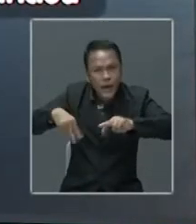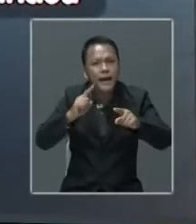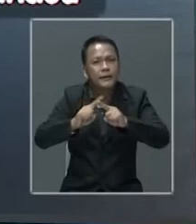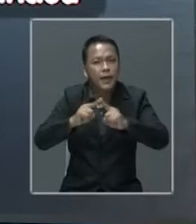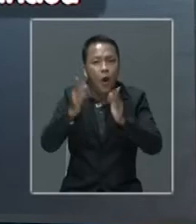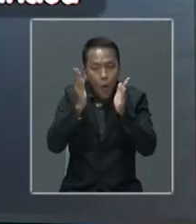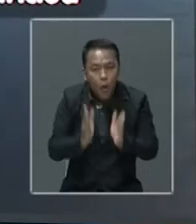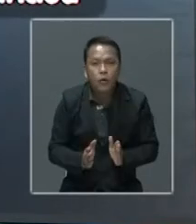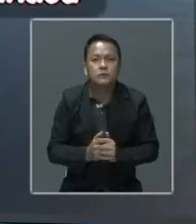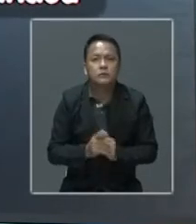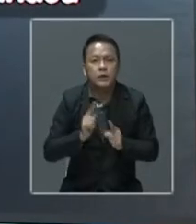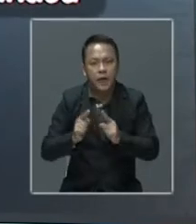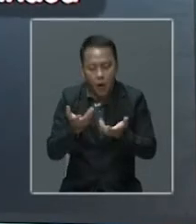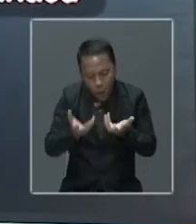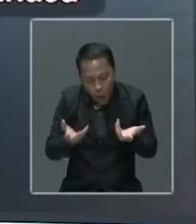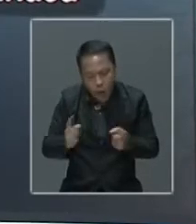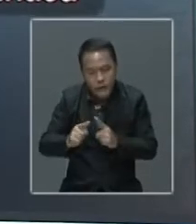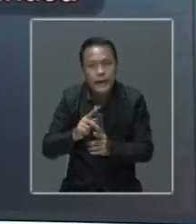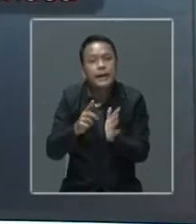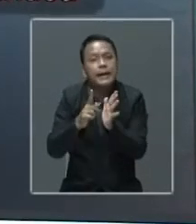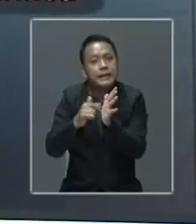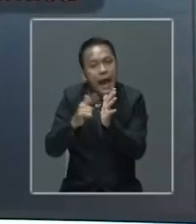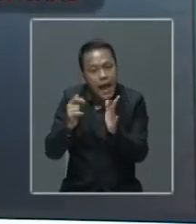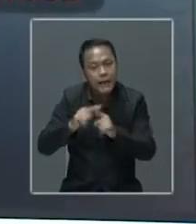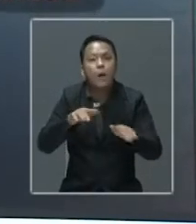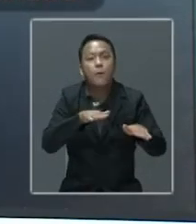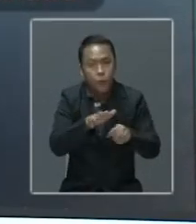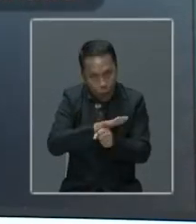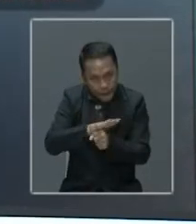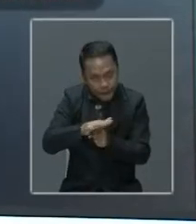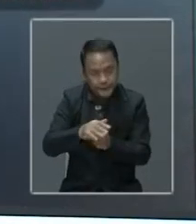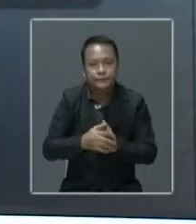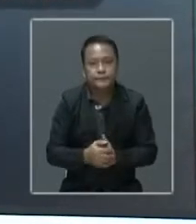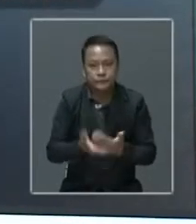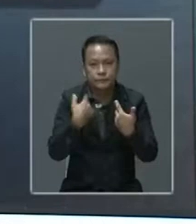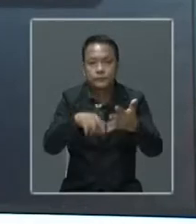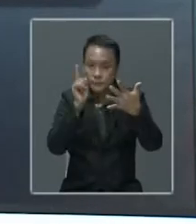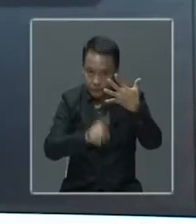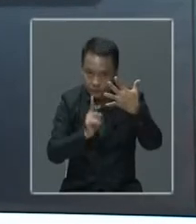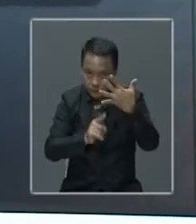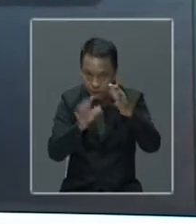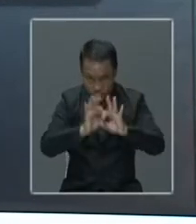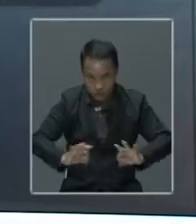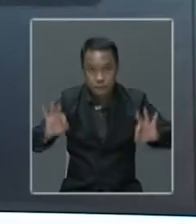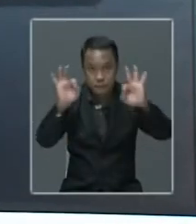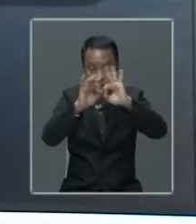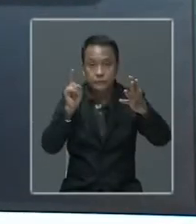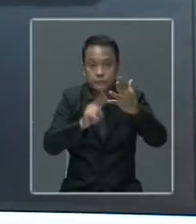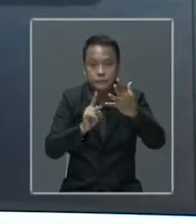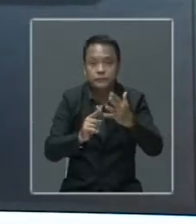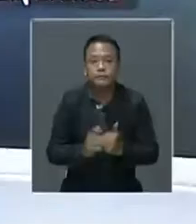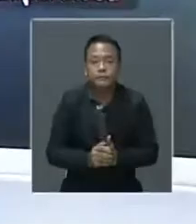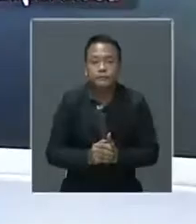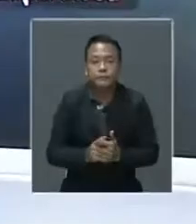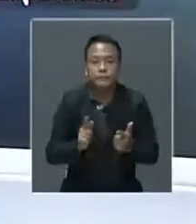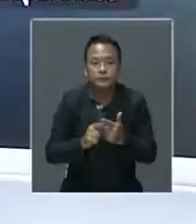ามีบุคลากรมีเครื่องมือมีเวชภัณฑ์ยาที่เพียงพอนะคะขณะเดียวกันทีตัวสุดท้ายนี่สำคัญที่สุดเลยนะคะก็คือ trust